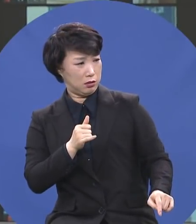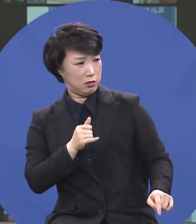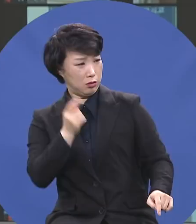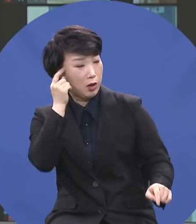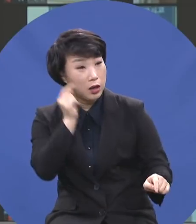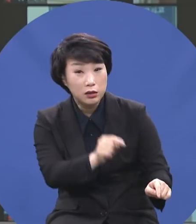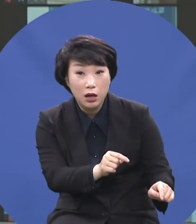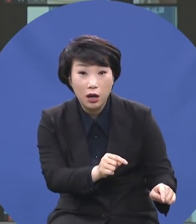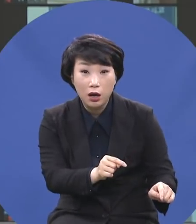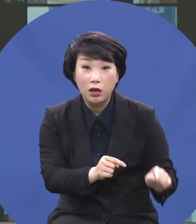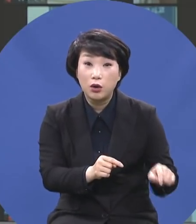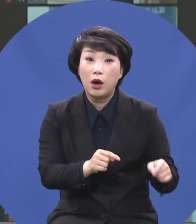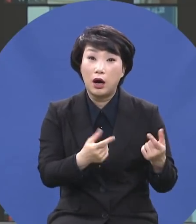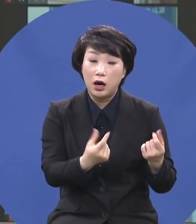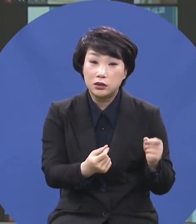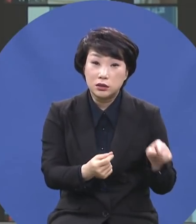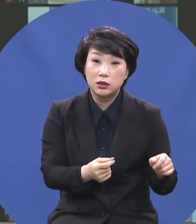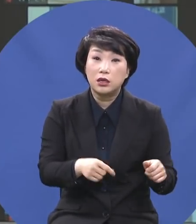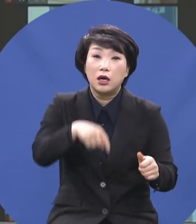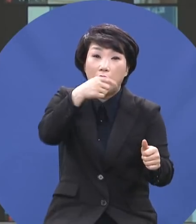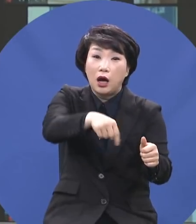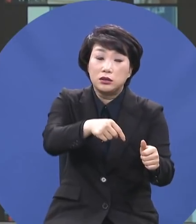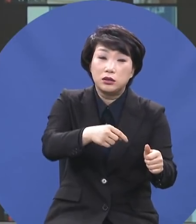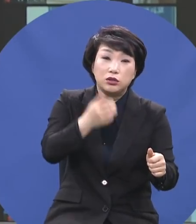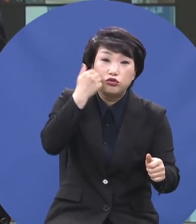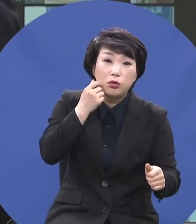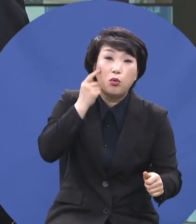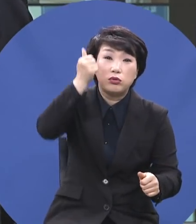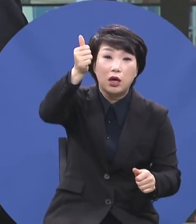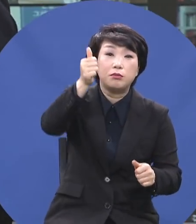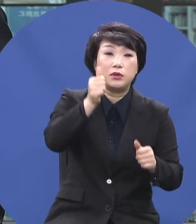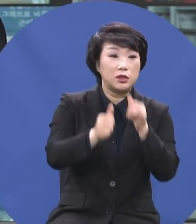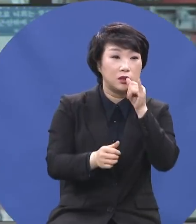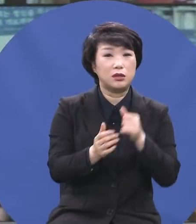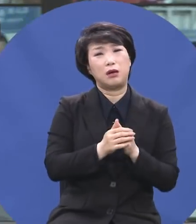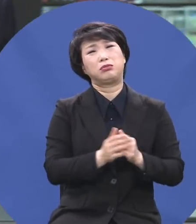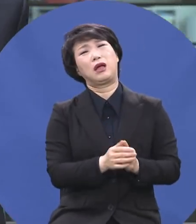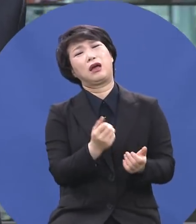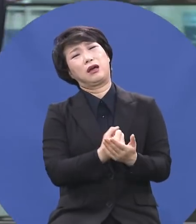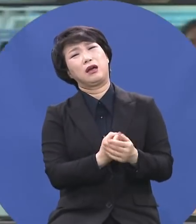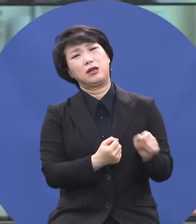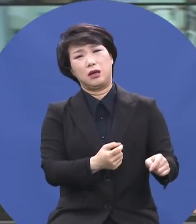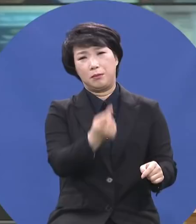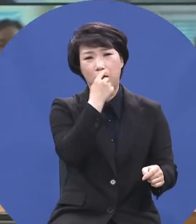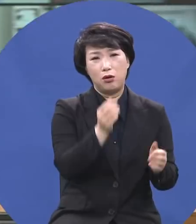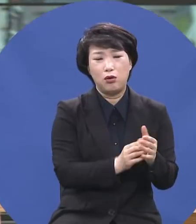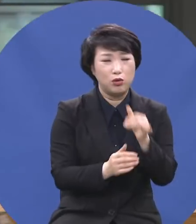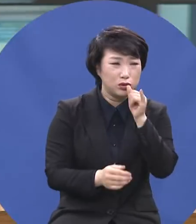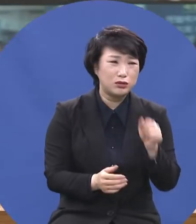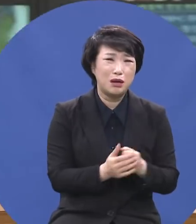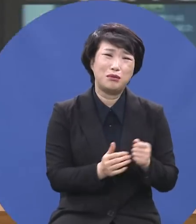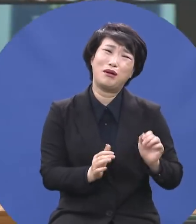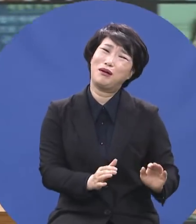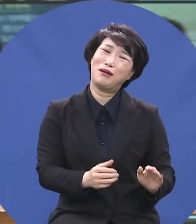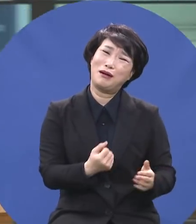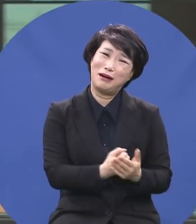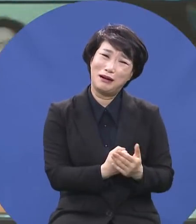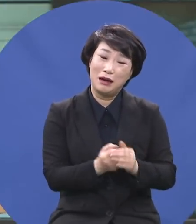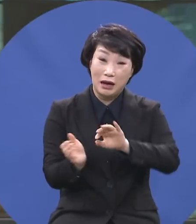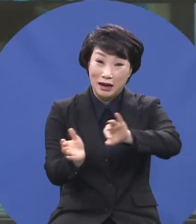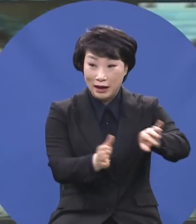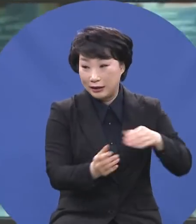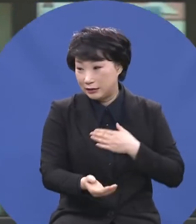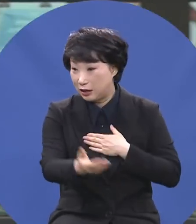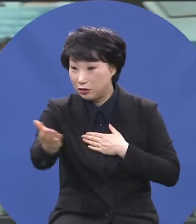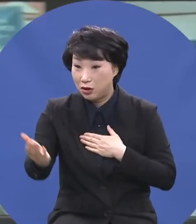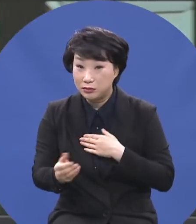뭐냐? 그렇게 가르치는 사람이 있기에 그렇게 들었기 때문이 아니요. 여러분, 내가